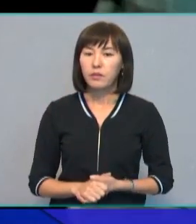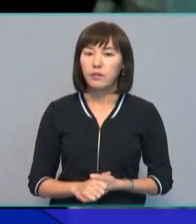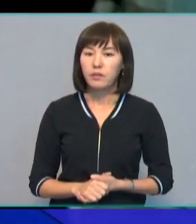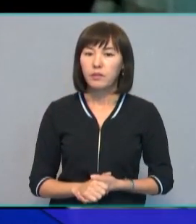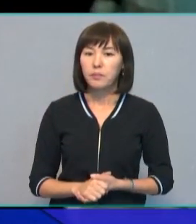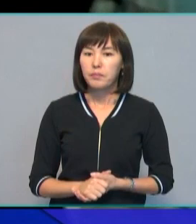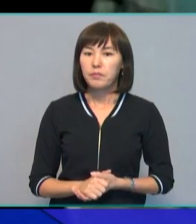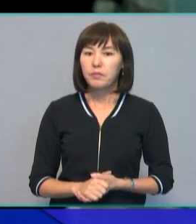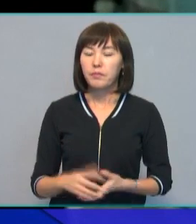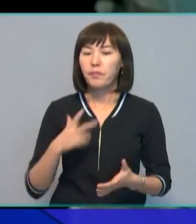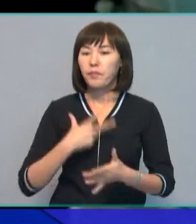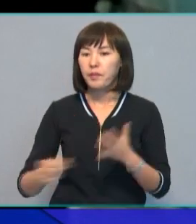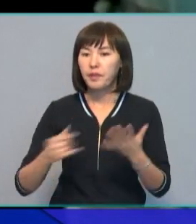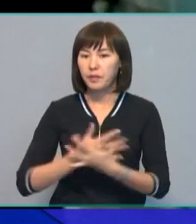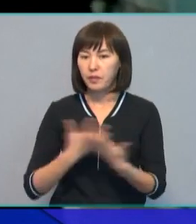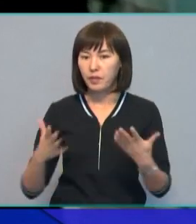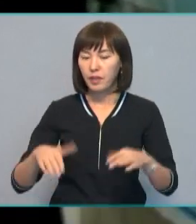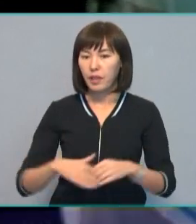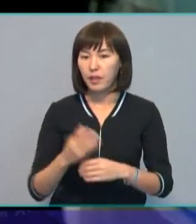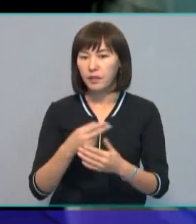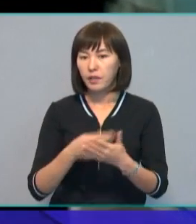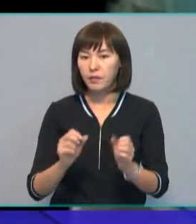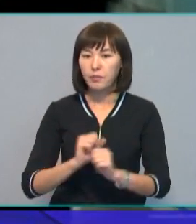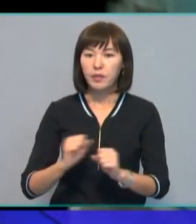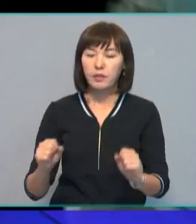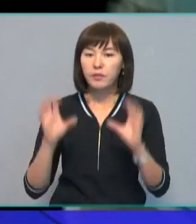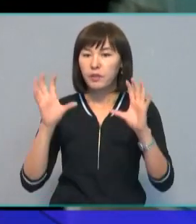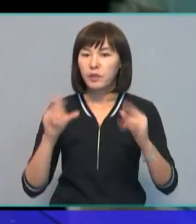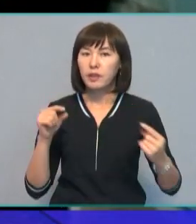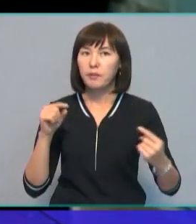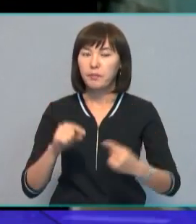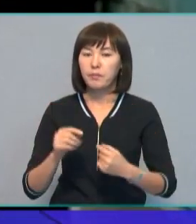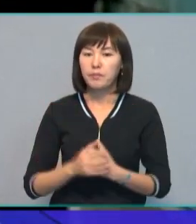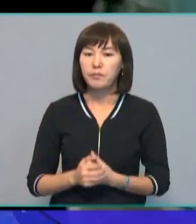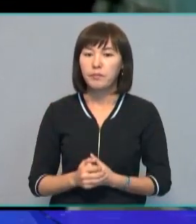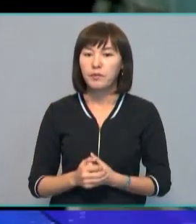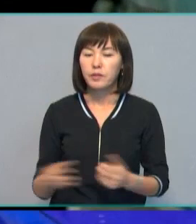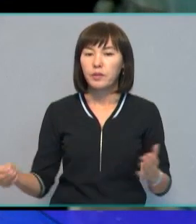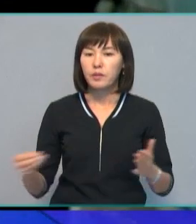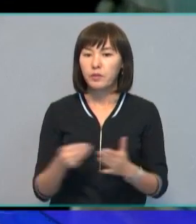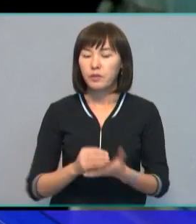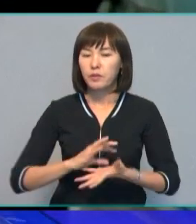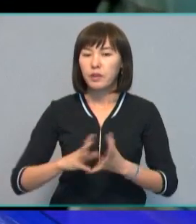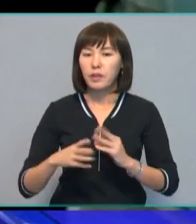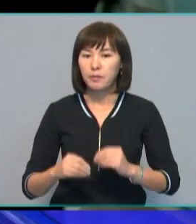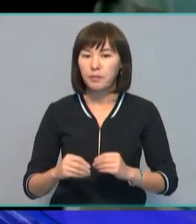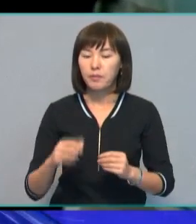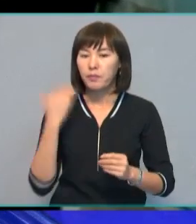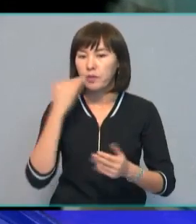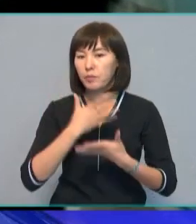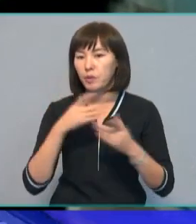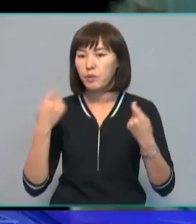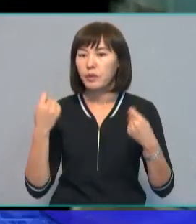жерде сатып алынған тауар қайтып алынбайды деп жазылып тұрады. Бұл заңдылыққа қайшы келеді. Жаңағы төлем түбіртегі арқылы сапасыз